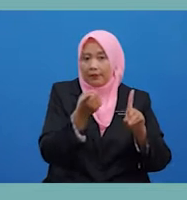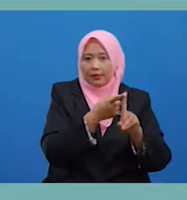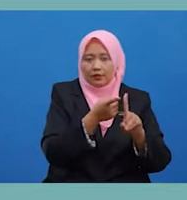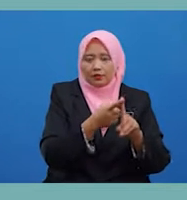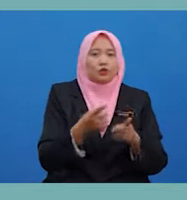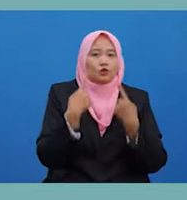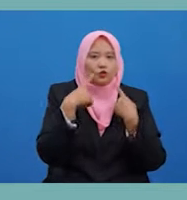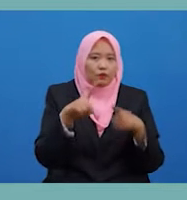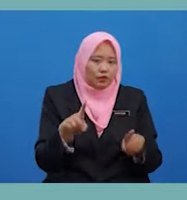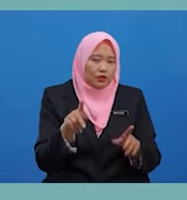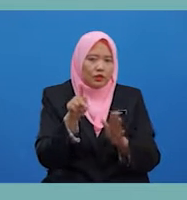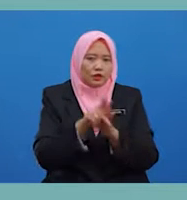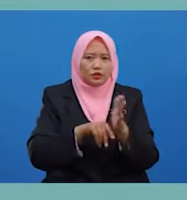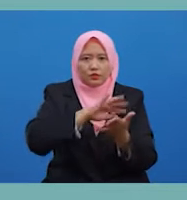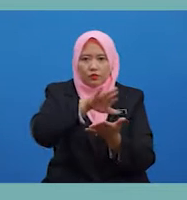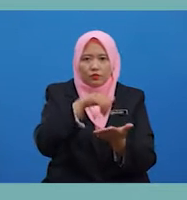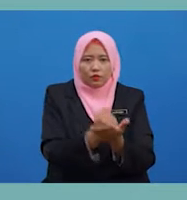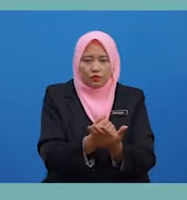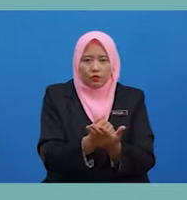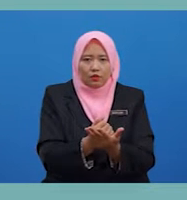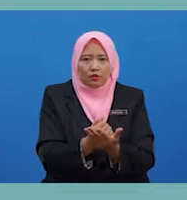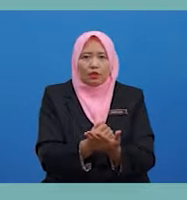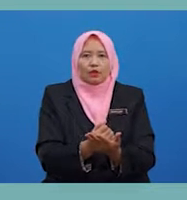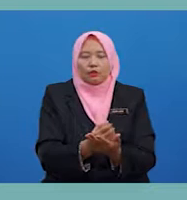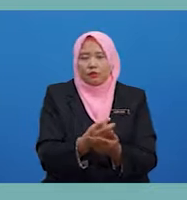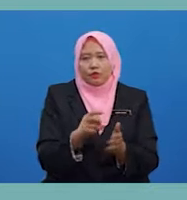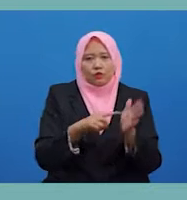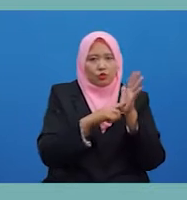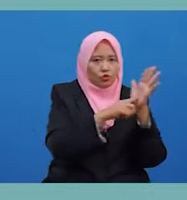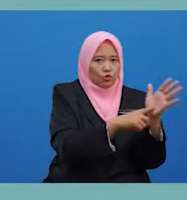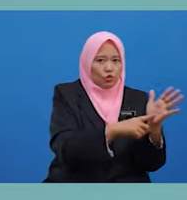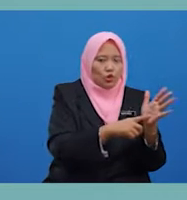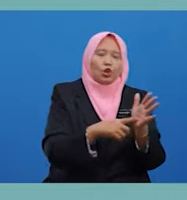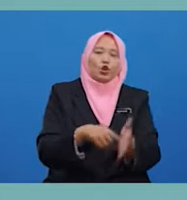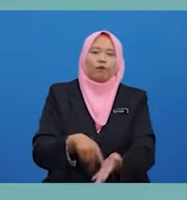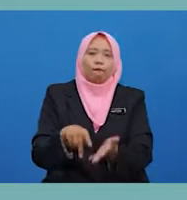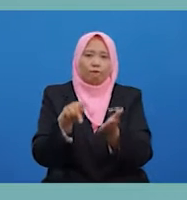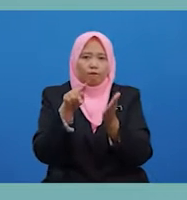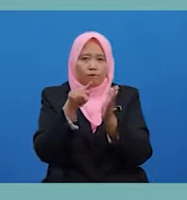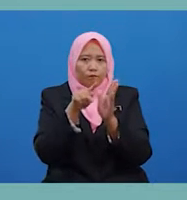Pertama, jumlah keseluruhan menunjukkan pola menurun.